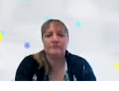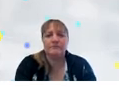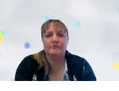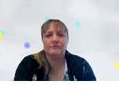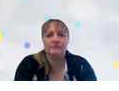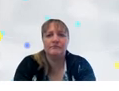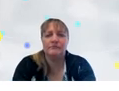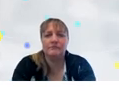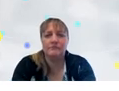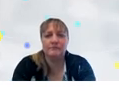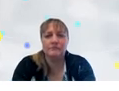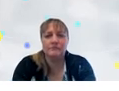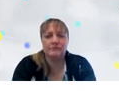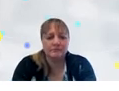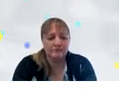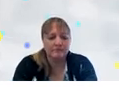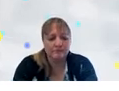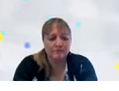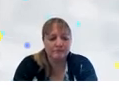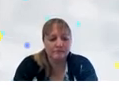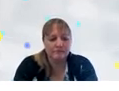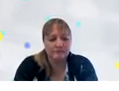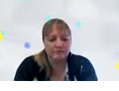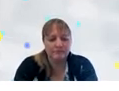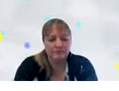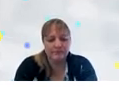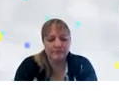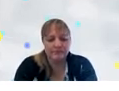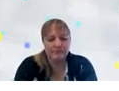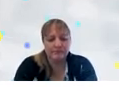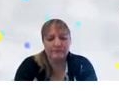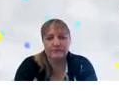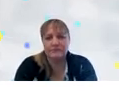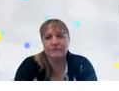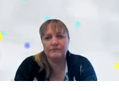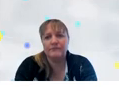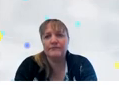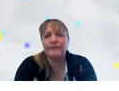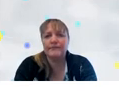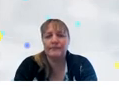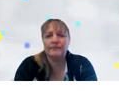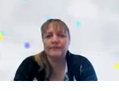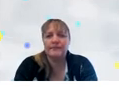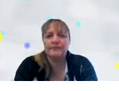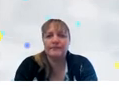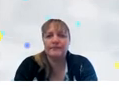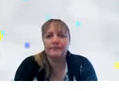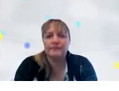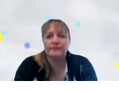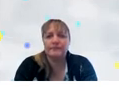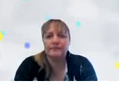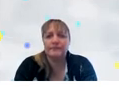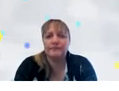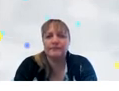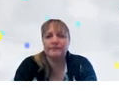gegenüber ich noch sehr wenig gespielt ist das blick herr unterschiedlichen bereichen zum einen braucht